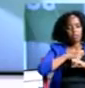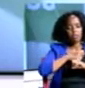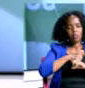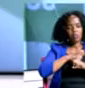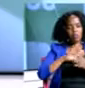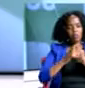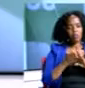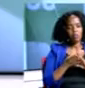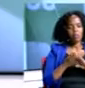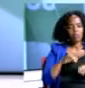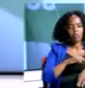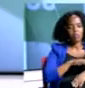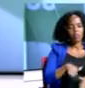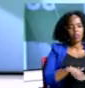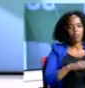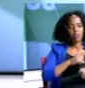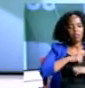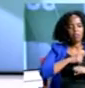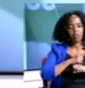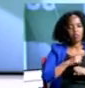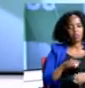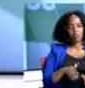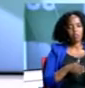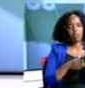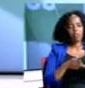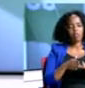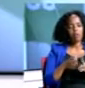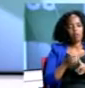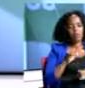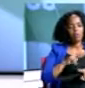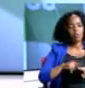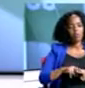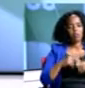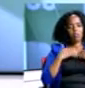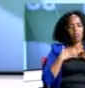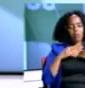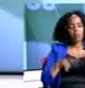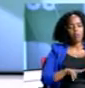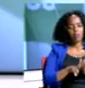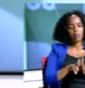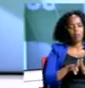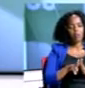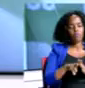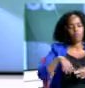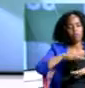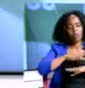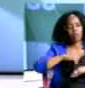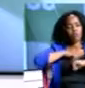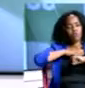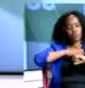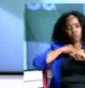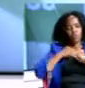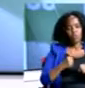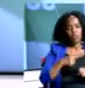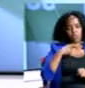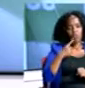rawatu. Kara itisa, jadani. Kalau tika amejira, virus ini kan kerana itu ufitis sudah dengin, jadi